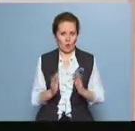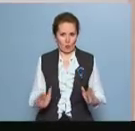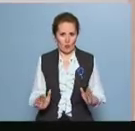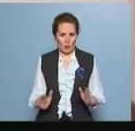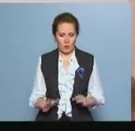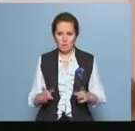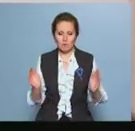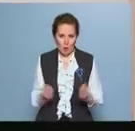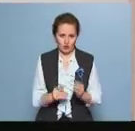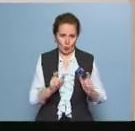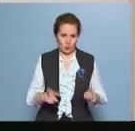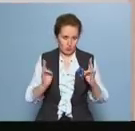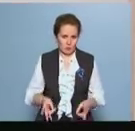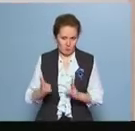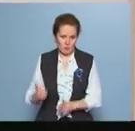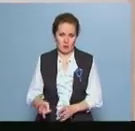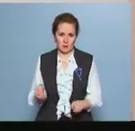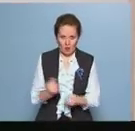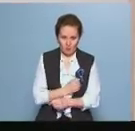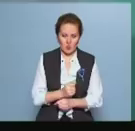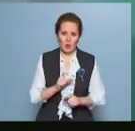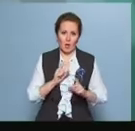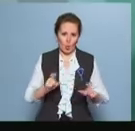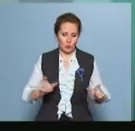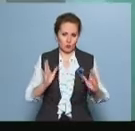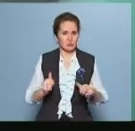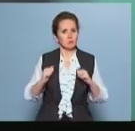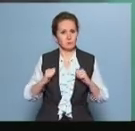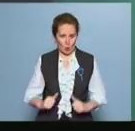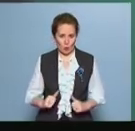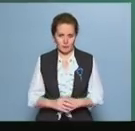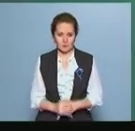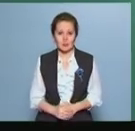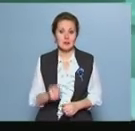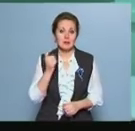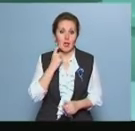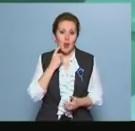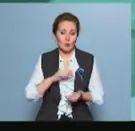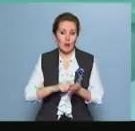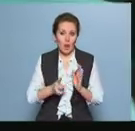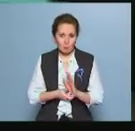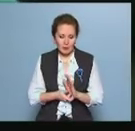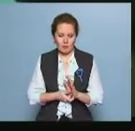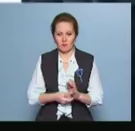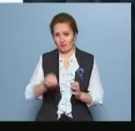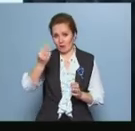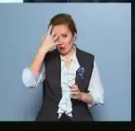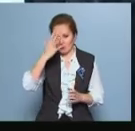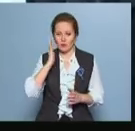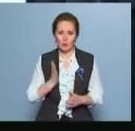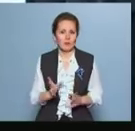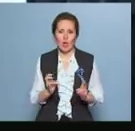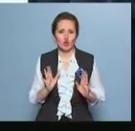будет нашим нарядом на улице, тем спокойнее будут граждане. Сарапульский кабинет медосвидетельствования будет нести не только вытрезвительную миссию.